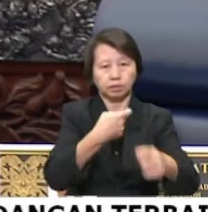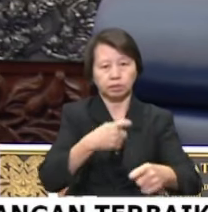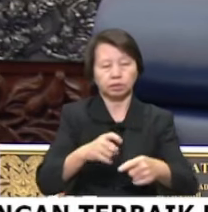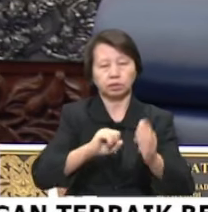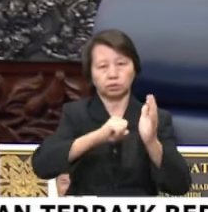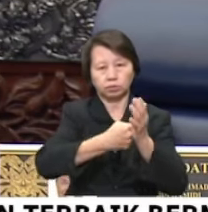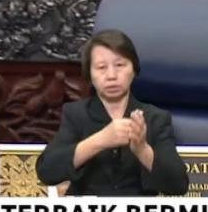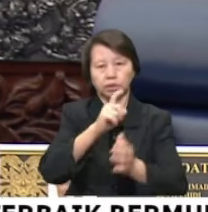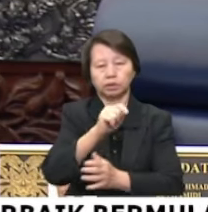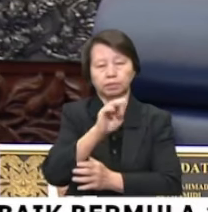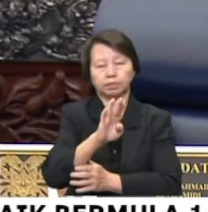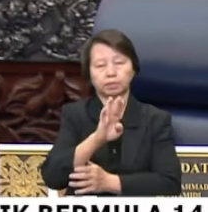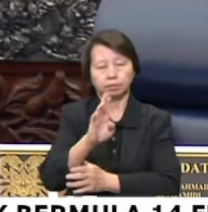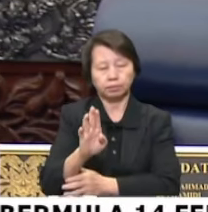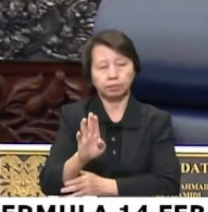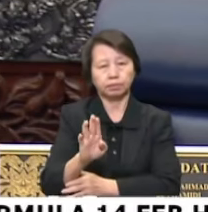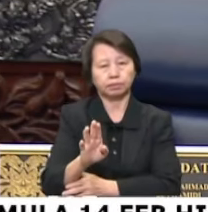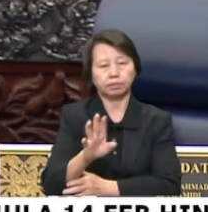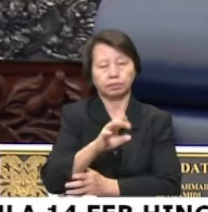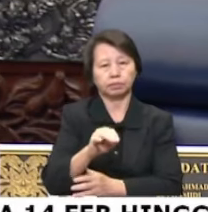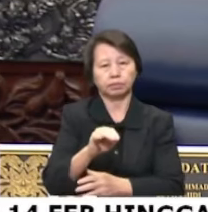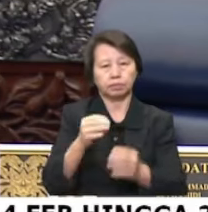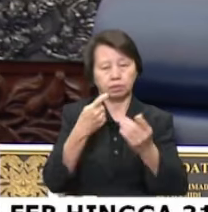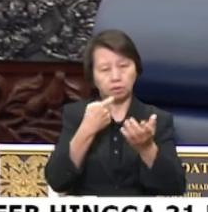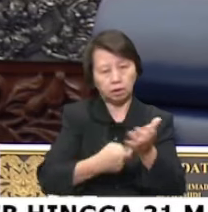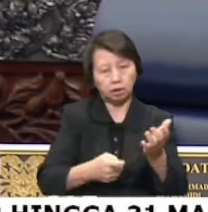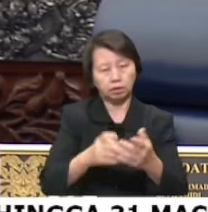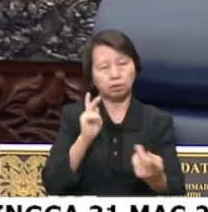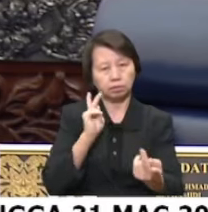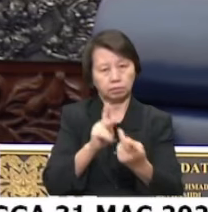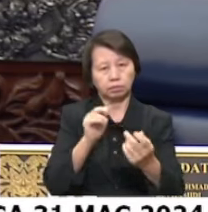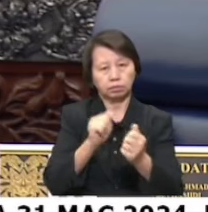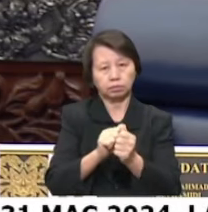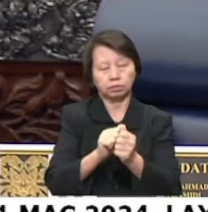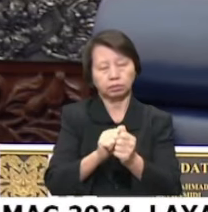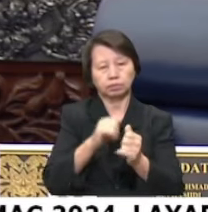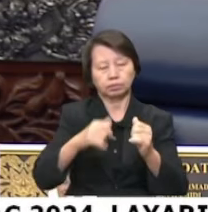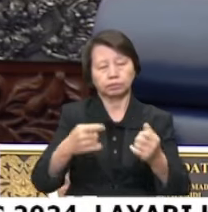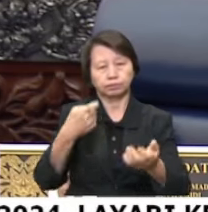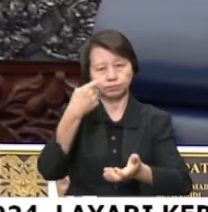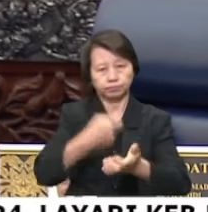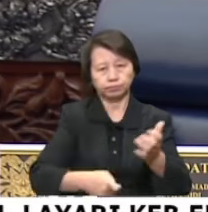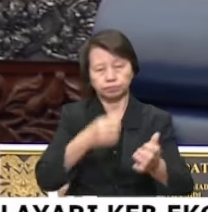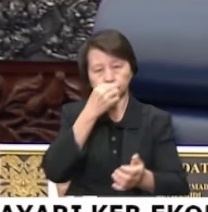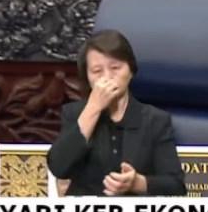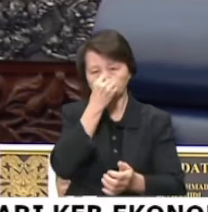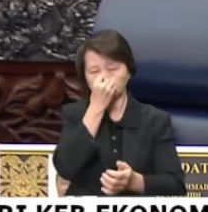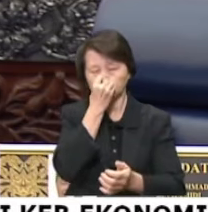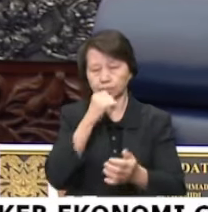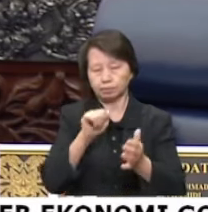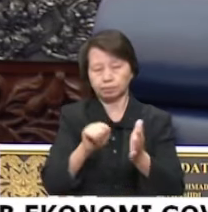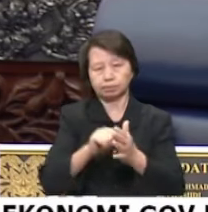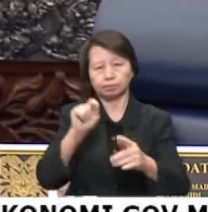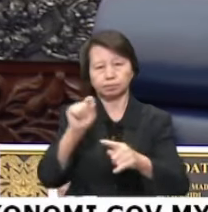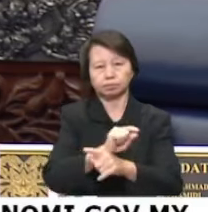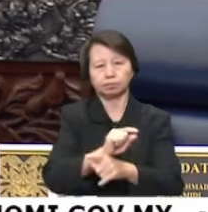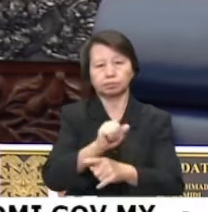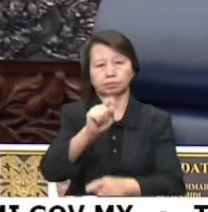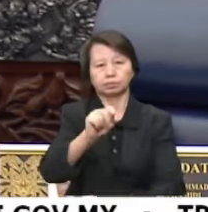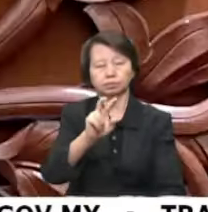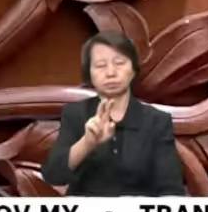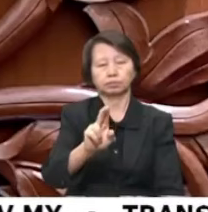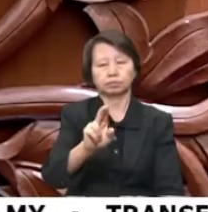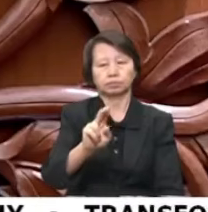TBB adalah pada kadar kompetitif dan tarif yang menasabah kepada keseluruhan pengguna elektrik. Terima kasih.